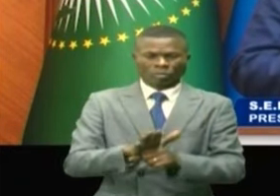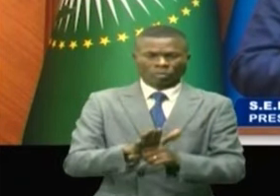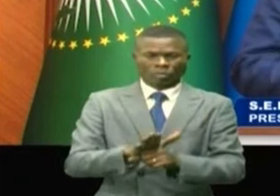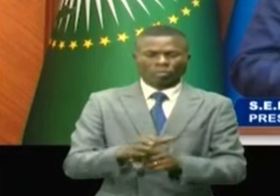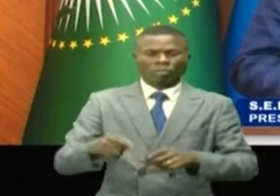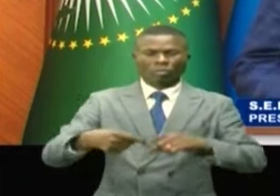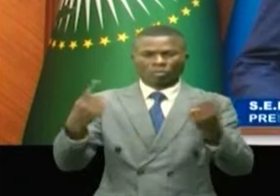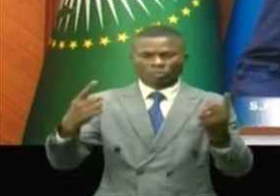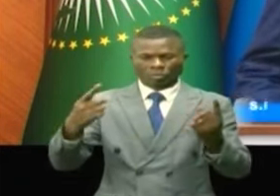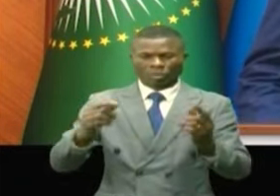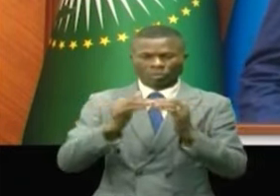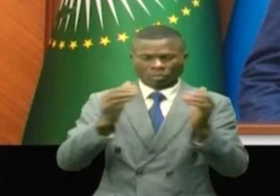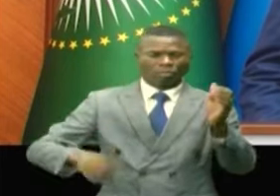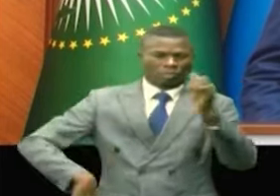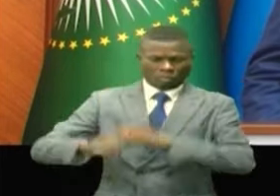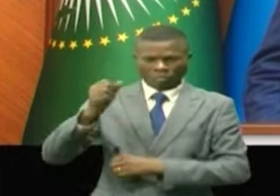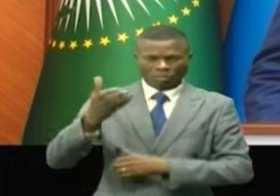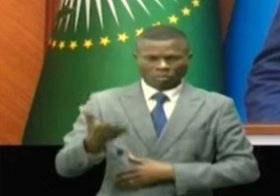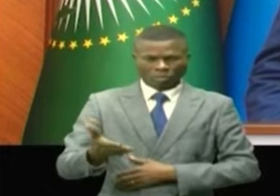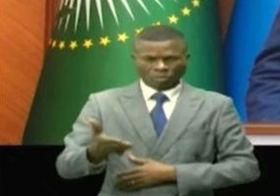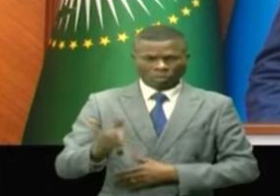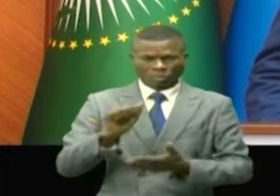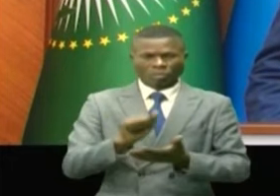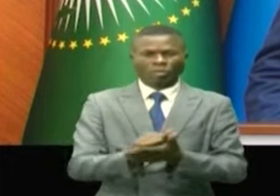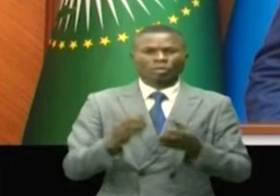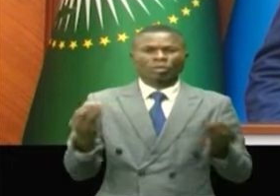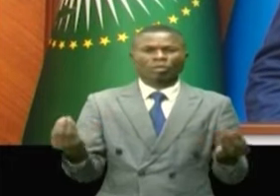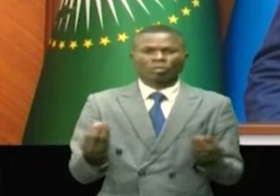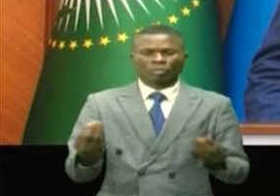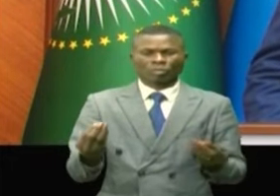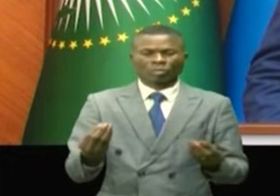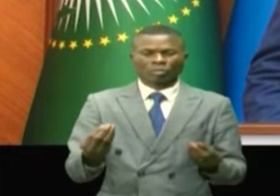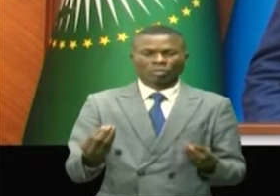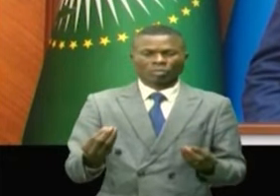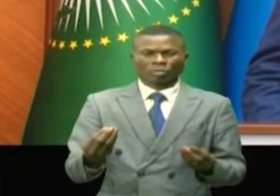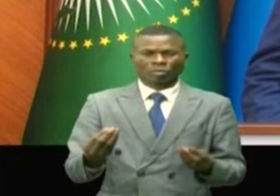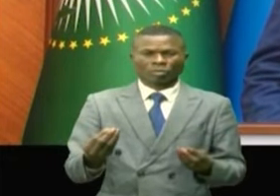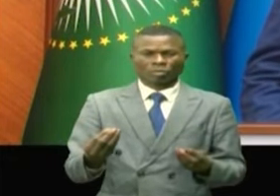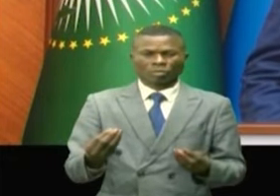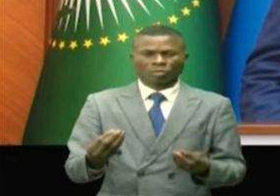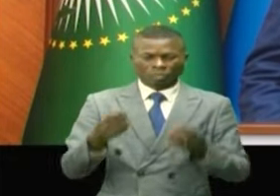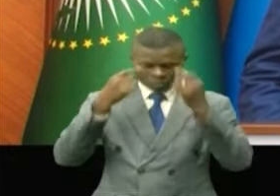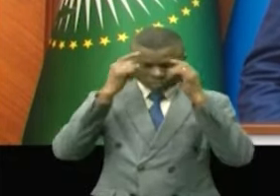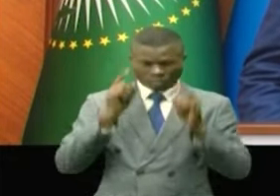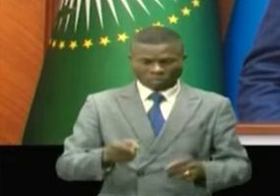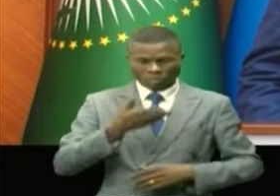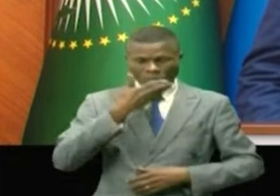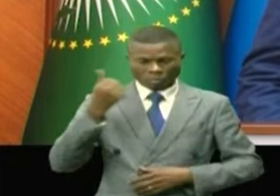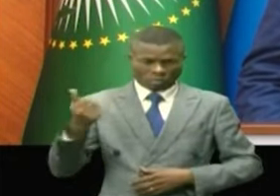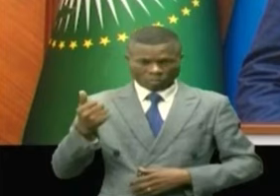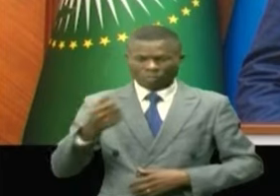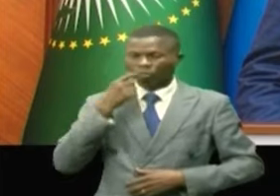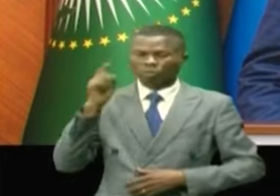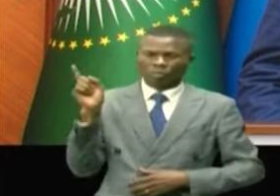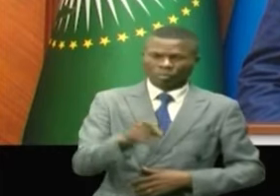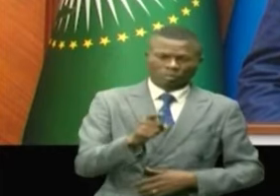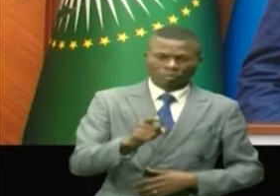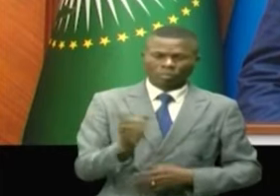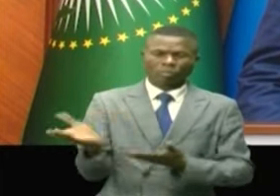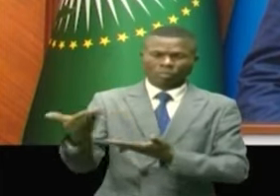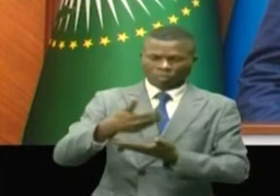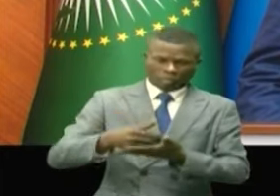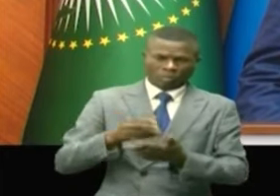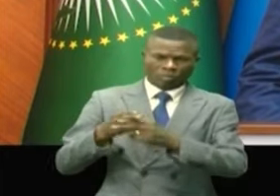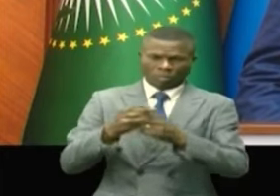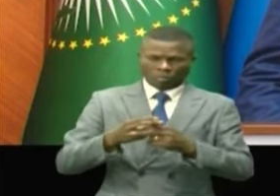les ennemis de la paix c'est pourquoi prenant la juste mesure de l'impérieuse nécessité d'un retour